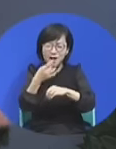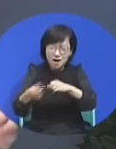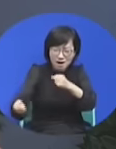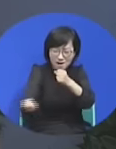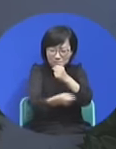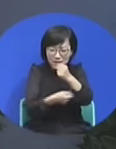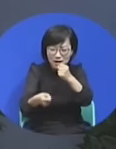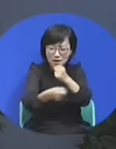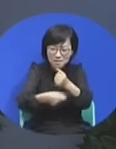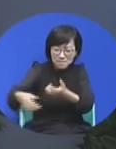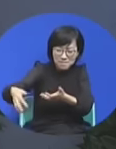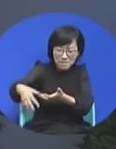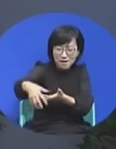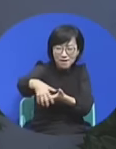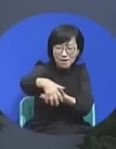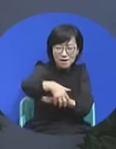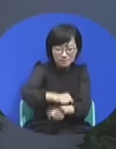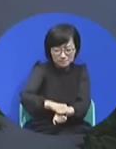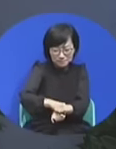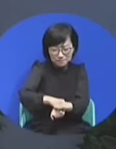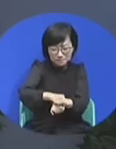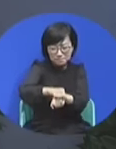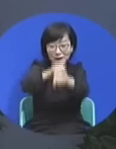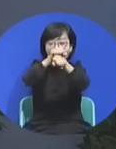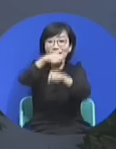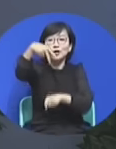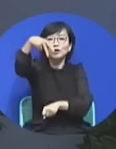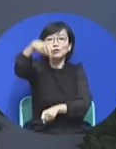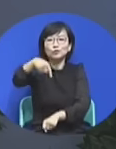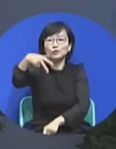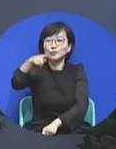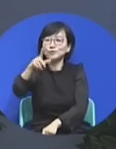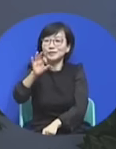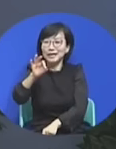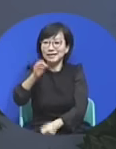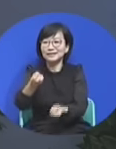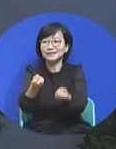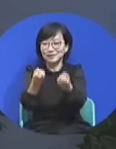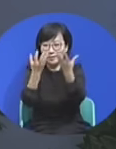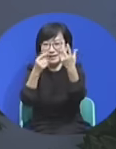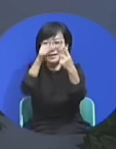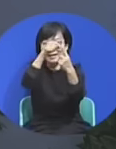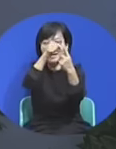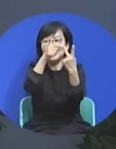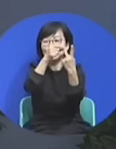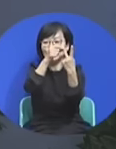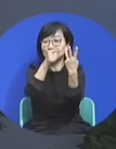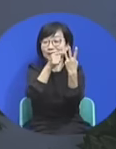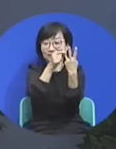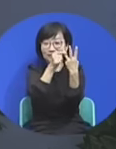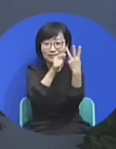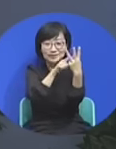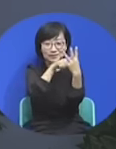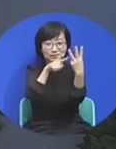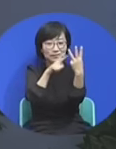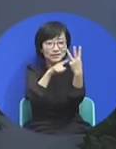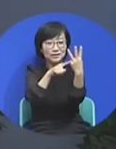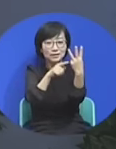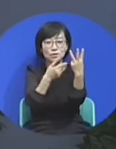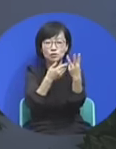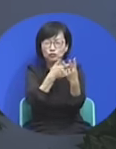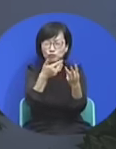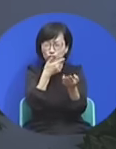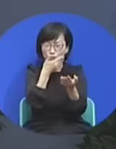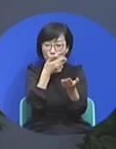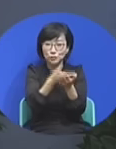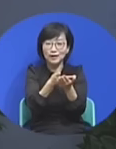was the Pentecost, and when they gathered all the crops together, they even had placed them all in storehouses. In other words, the ingathering. 이 세 가지는 굉장한 의미가